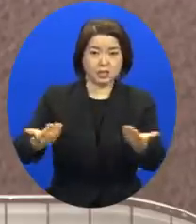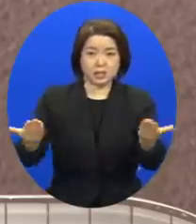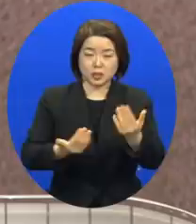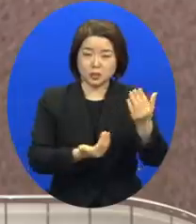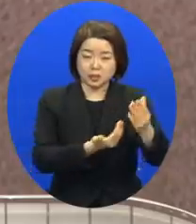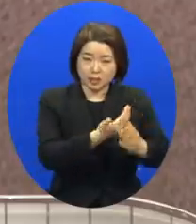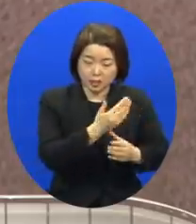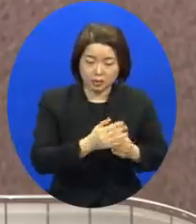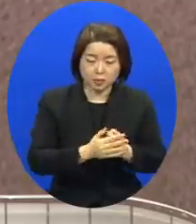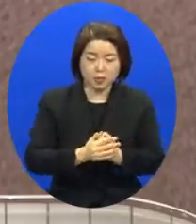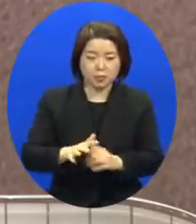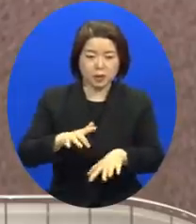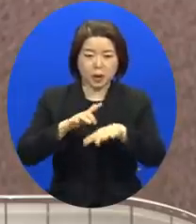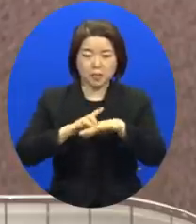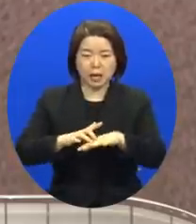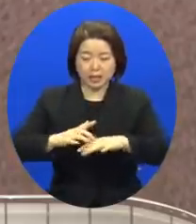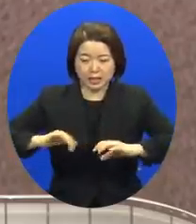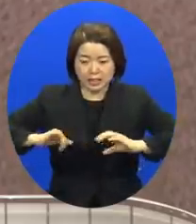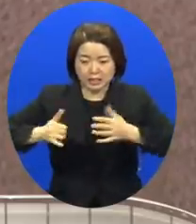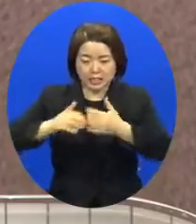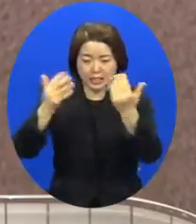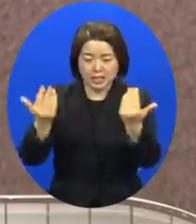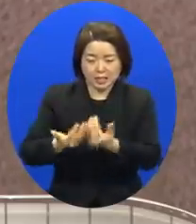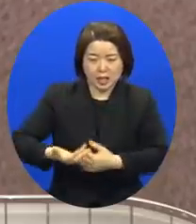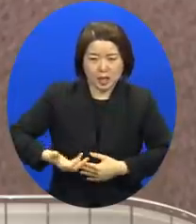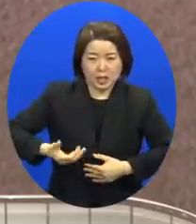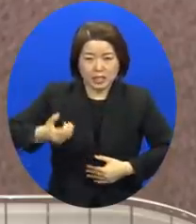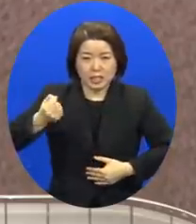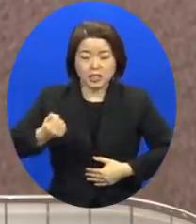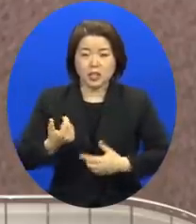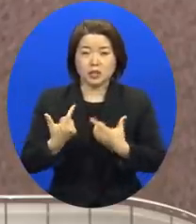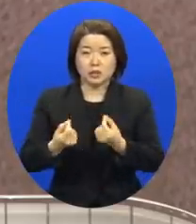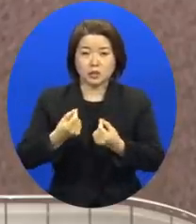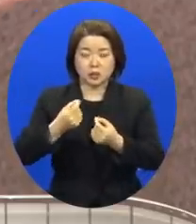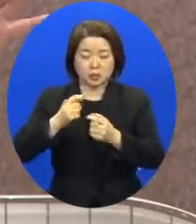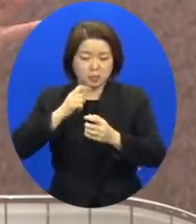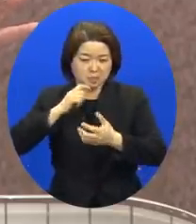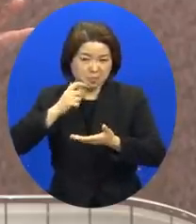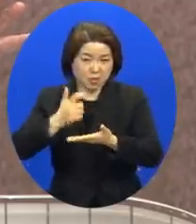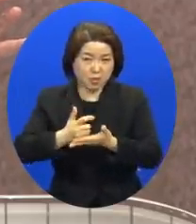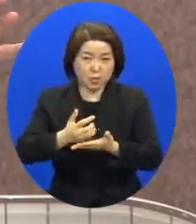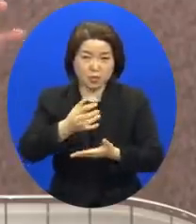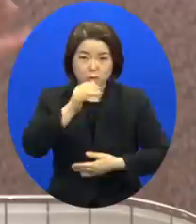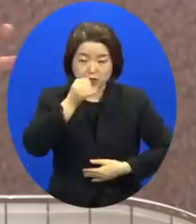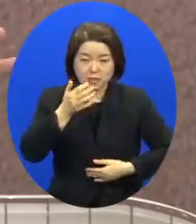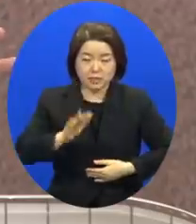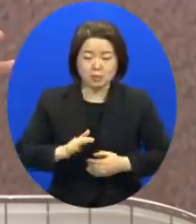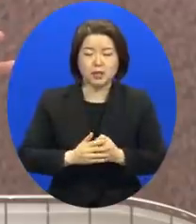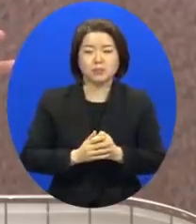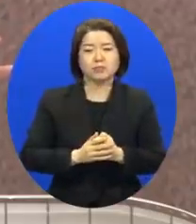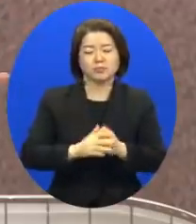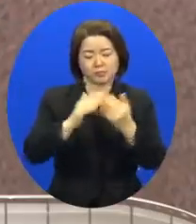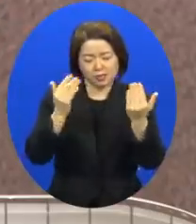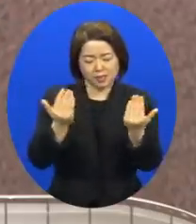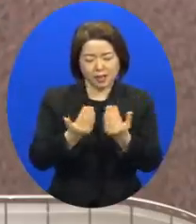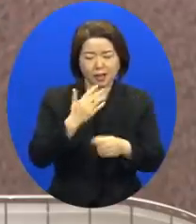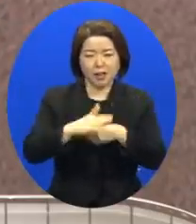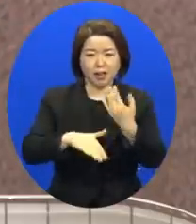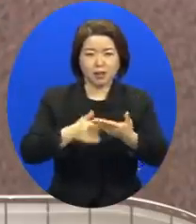마귀가 세상을 다 차지 한 것처럼 우리를 속이고 도 있지만 하나님이 통치하시는 가운데에 있습니다